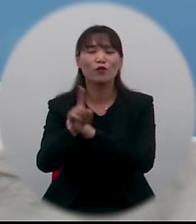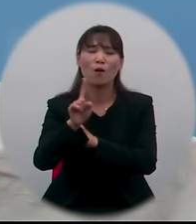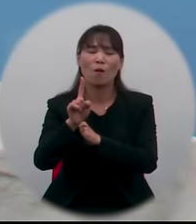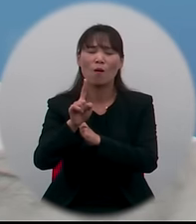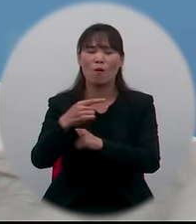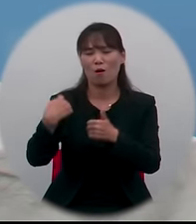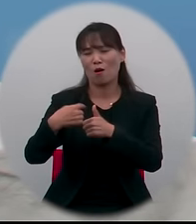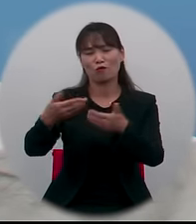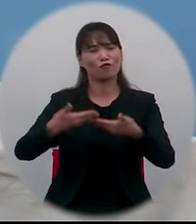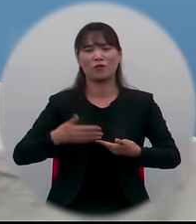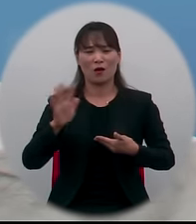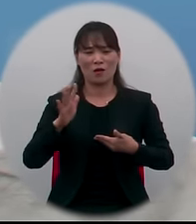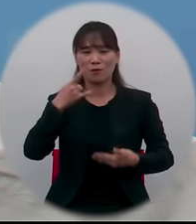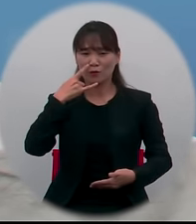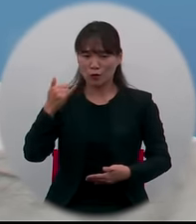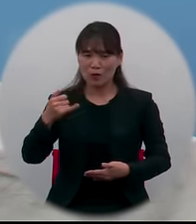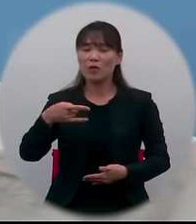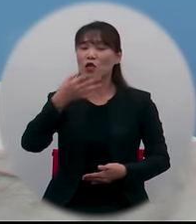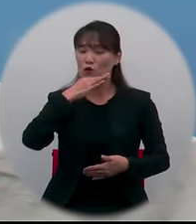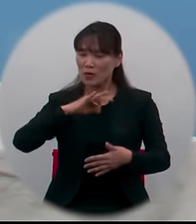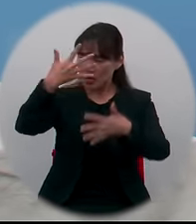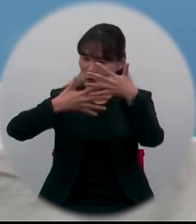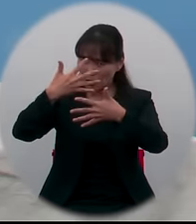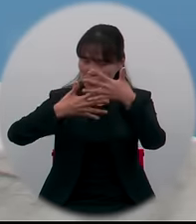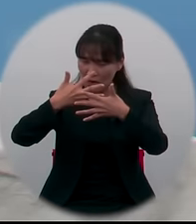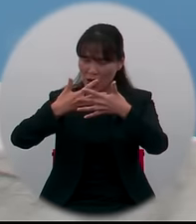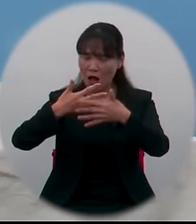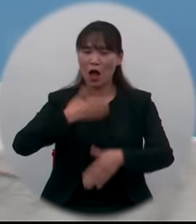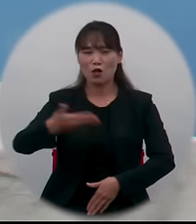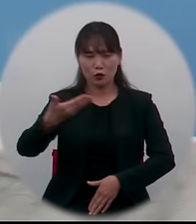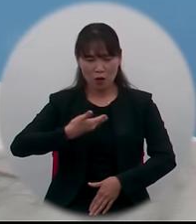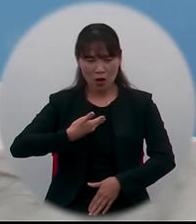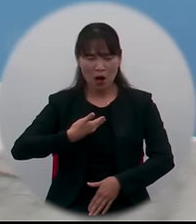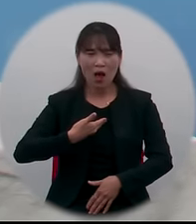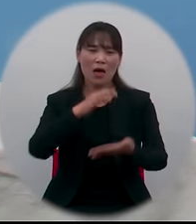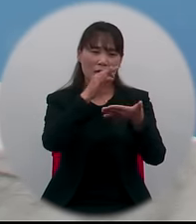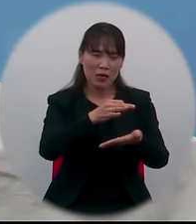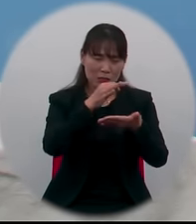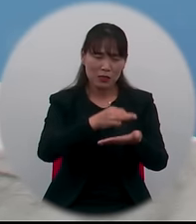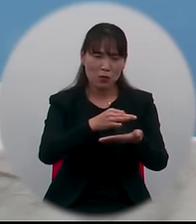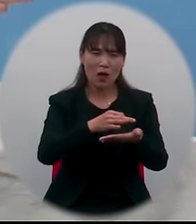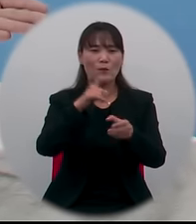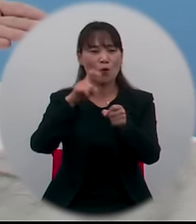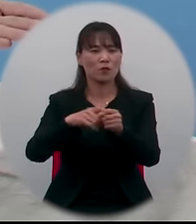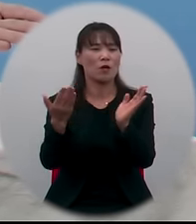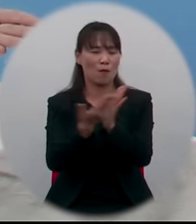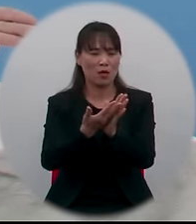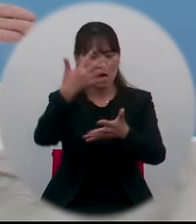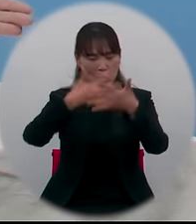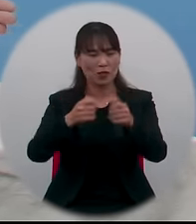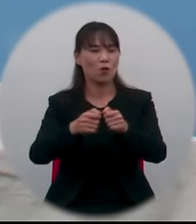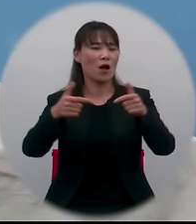주니까 부모님들께서 그런 유익한 영상들을 알려 주셨을 때 아이들이 가치와 목적에 맞게 영상을 확장적으로